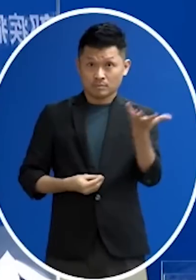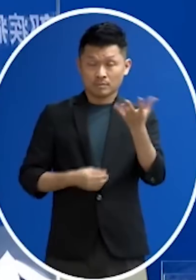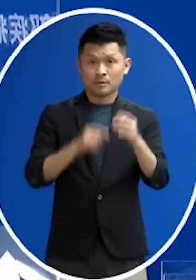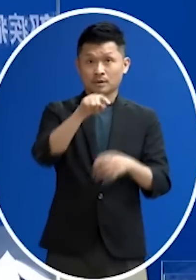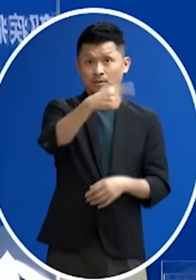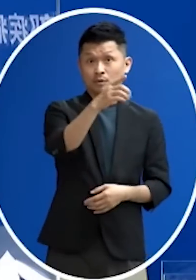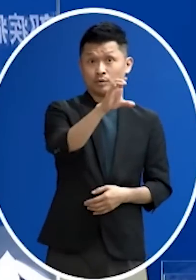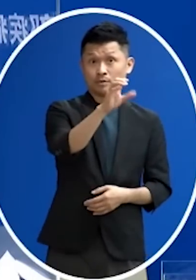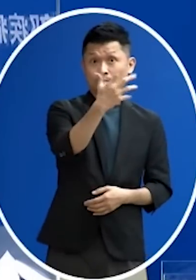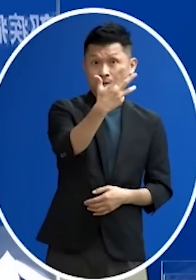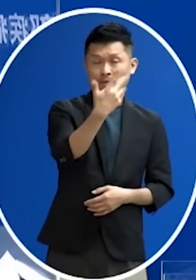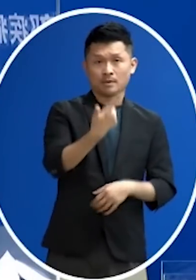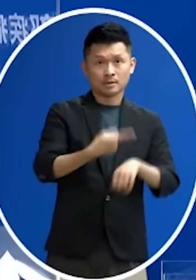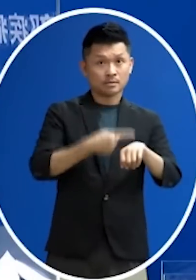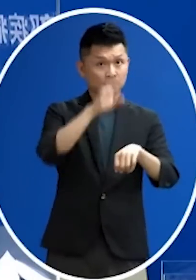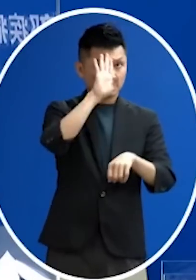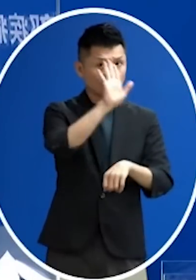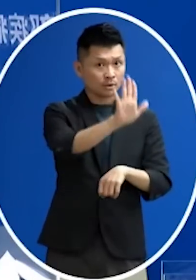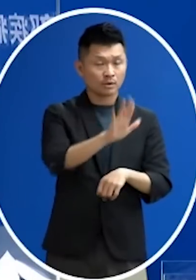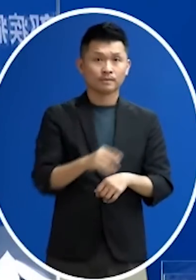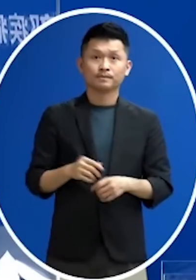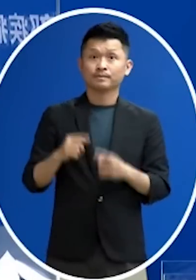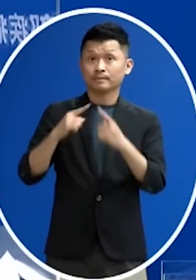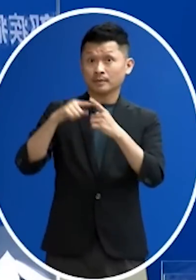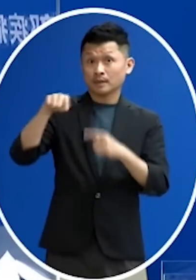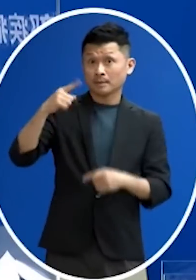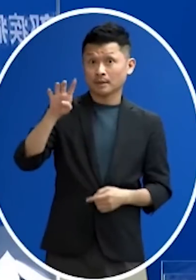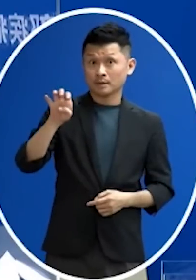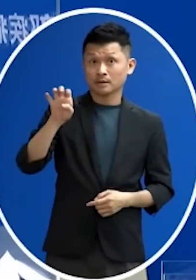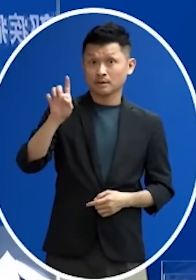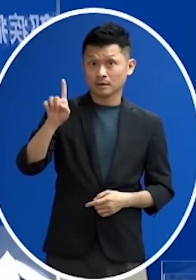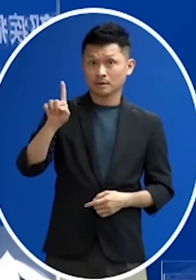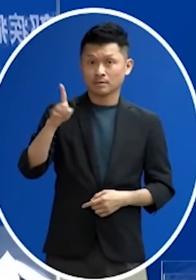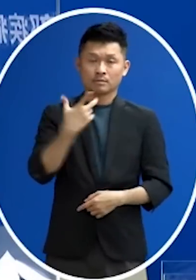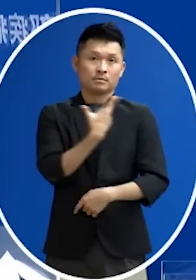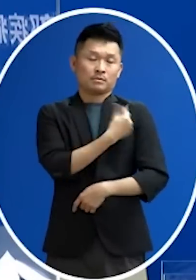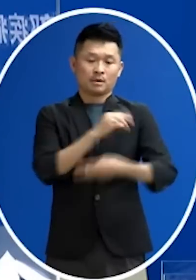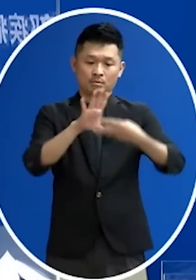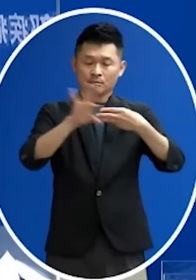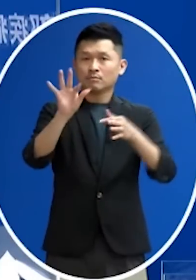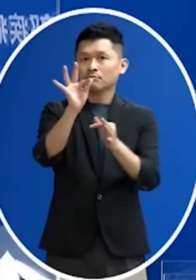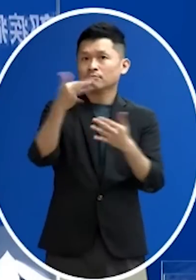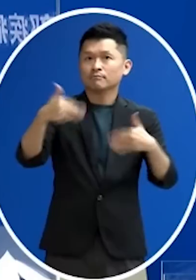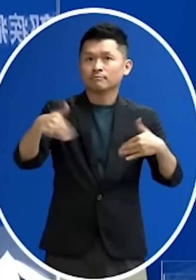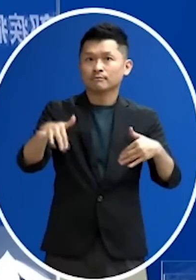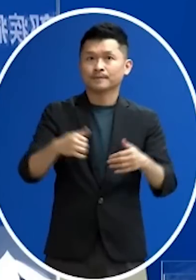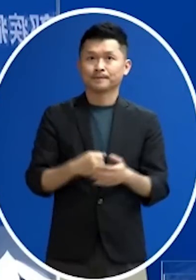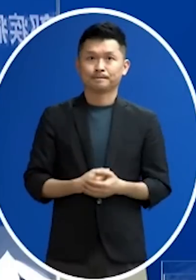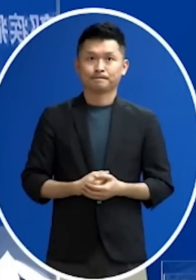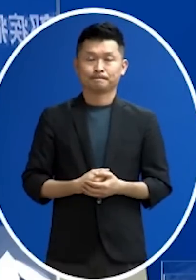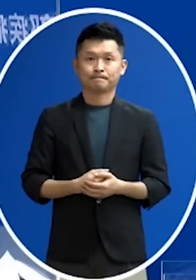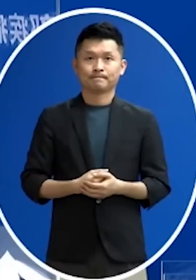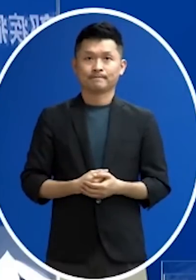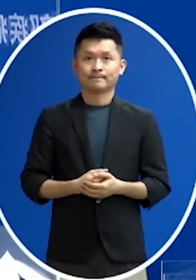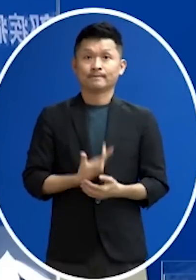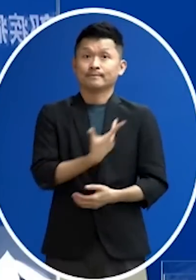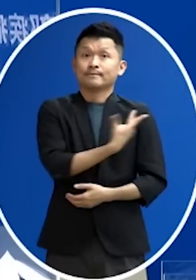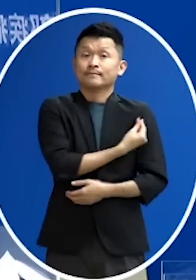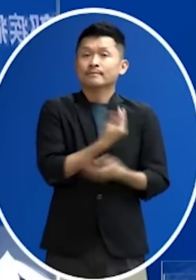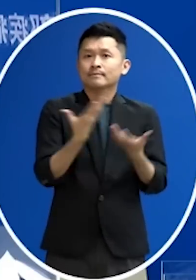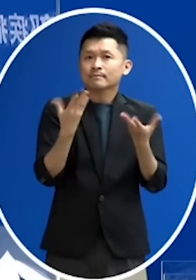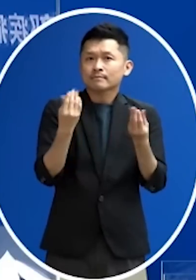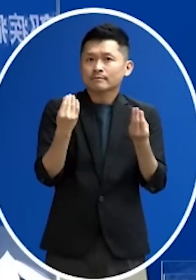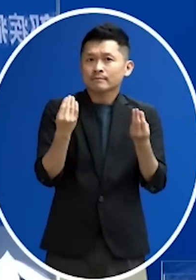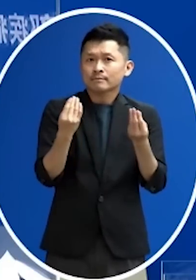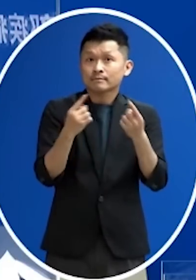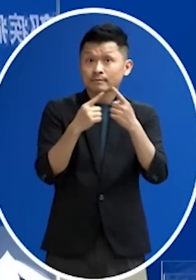是有慢性病史，141位是没有打满三剂的疫苗，其中接种没有接种任